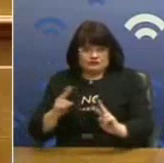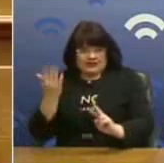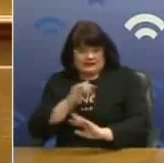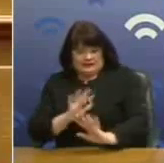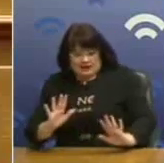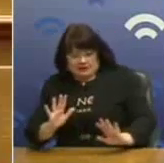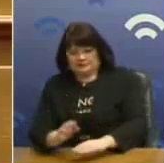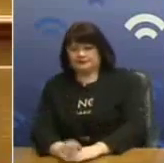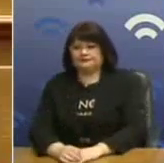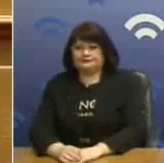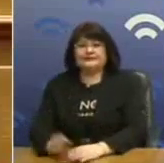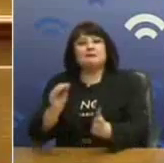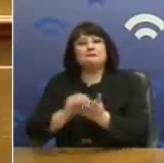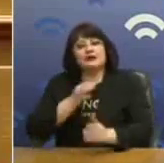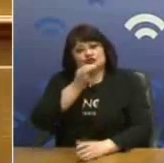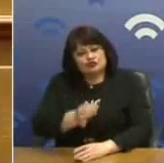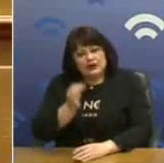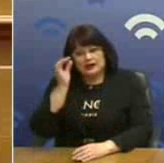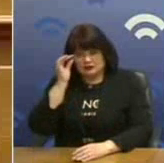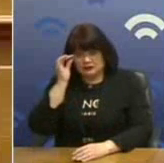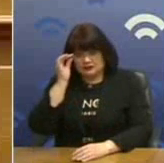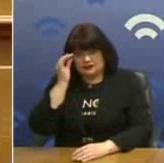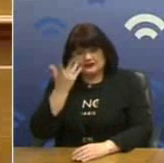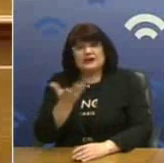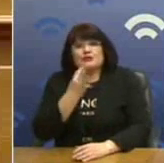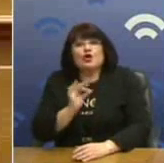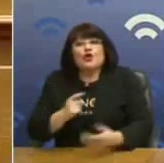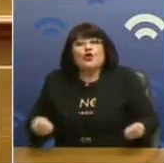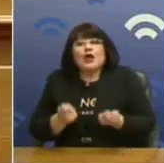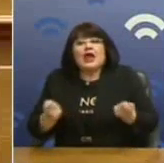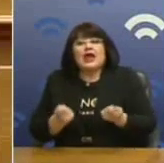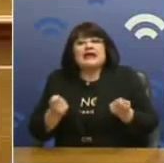Και επανέρχομαι. Γιατί συνέβη αυτό που συνέβη στην Ιρλανδία?